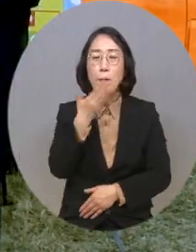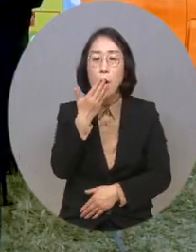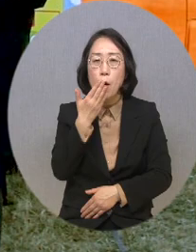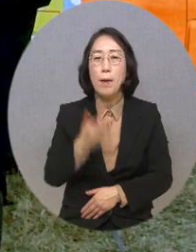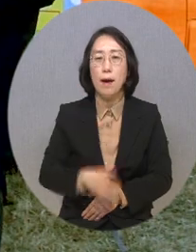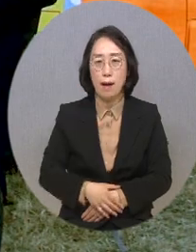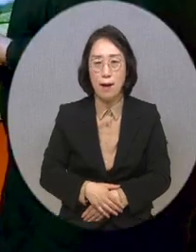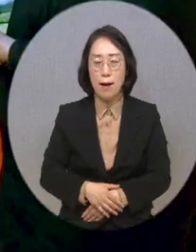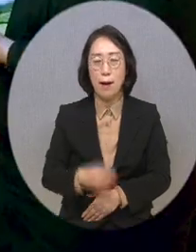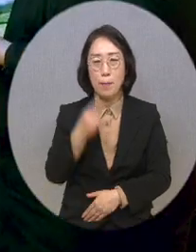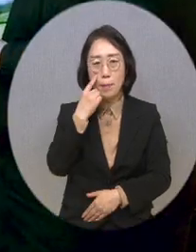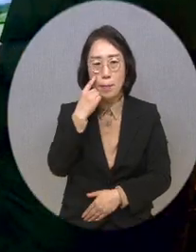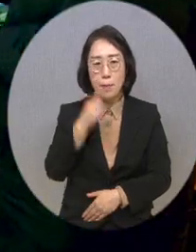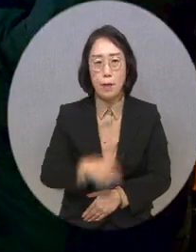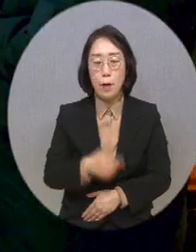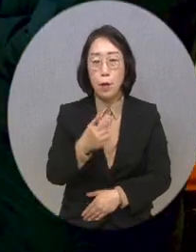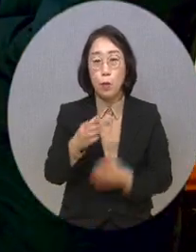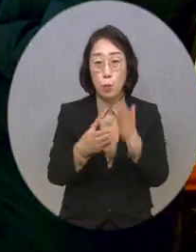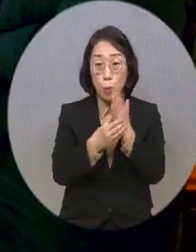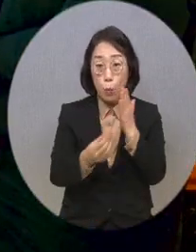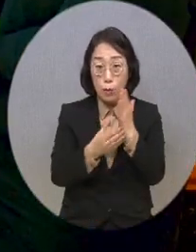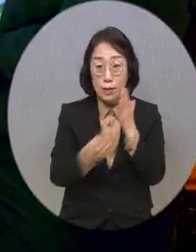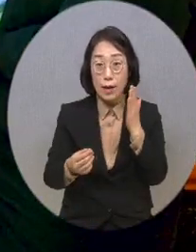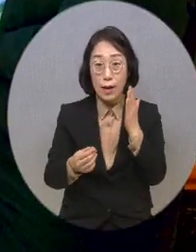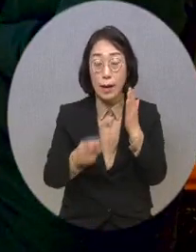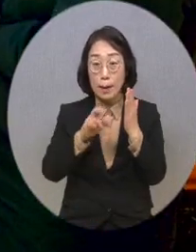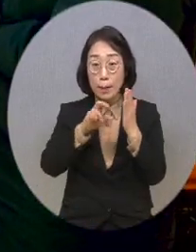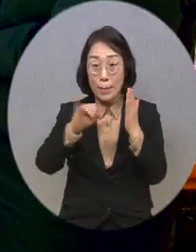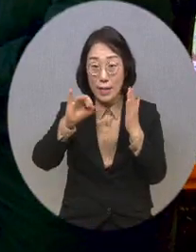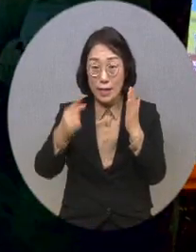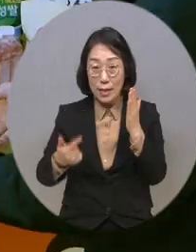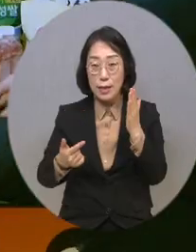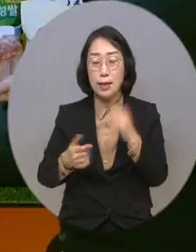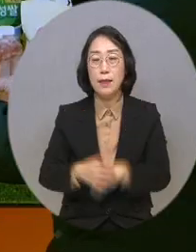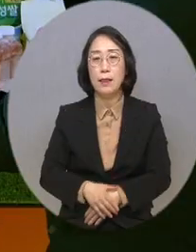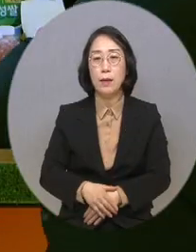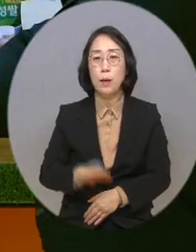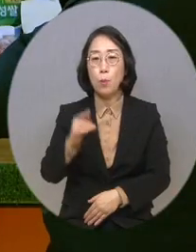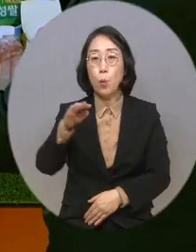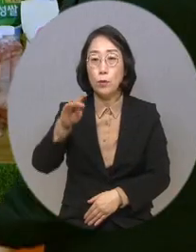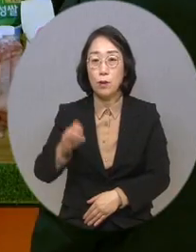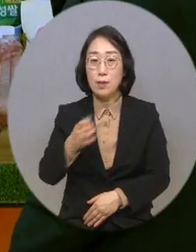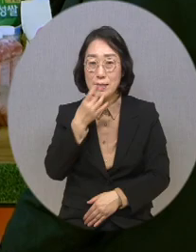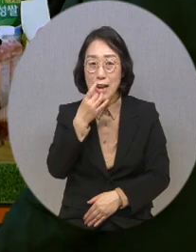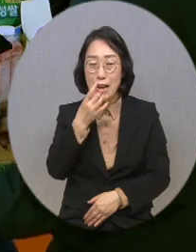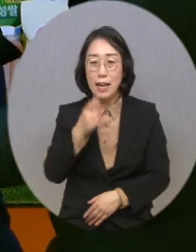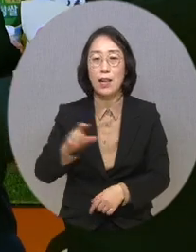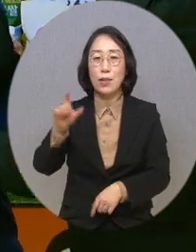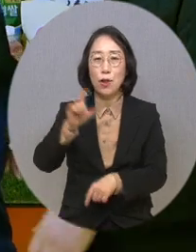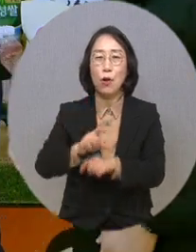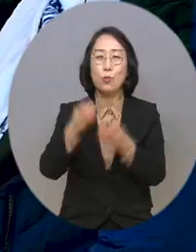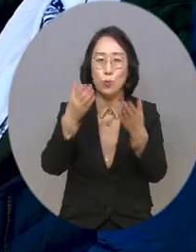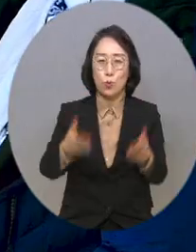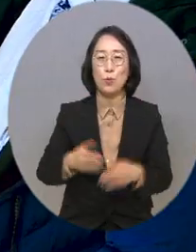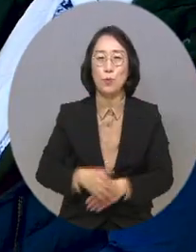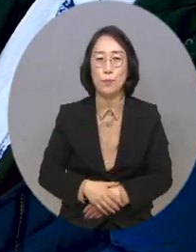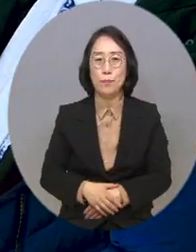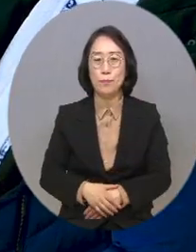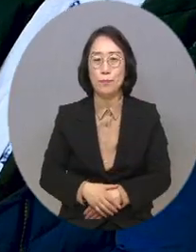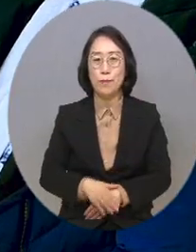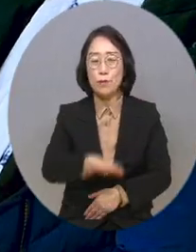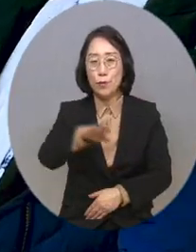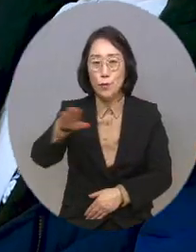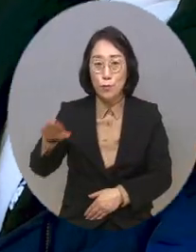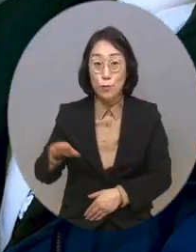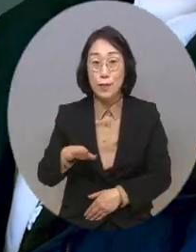되는데. 그치? 녹차미 보성쌀은 전국 최고 브랜드예요. 그러니까 네. 좀 시간 더 줘야 아, 그럴까, 돼요. 그럴까? 아, 그렇죠. 아, 저희